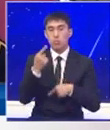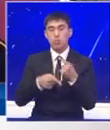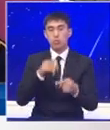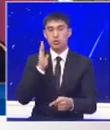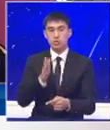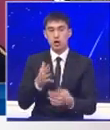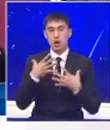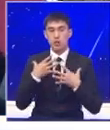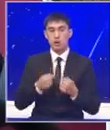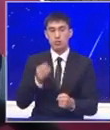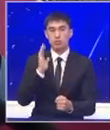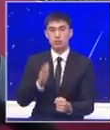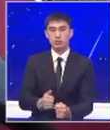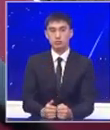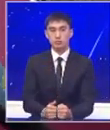Болашақ аман болсын.